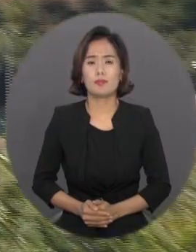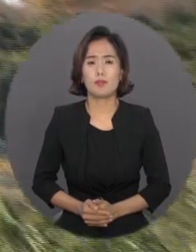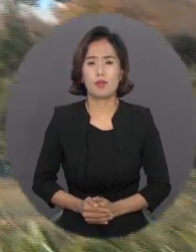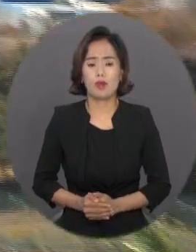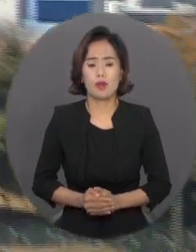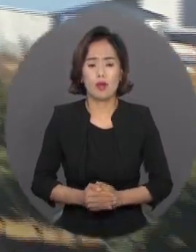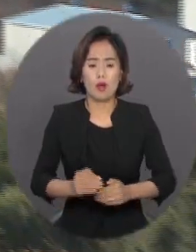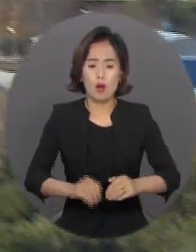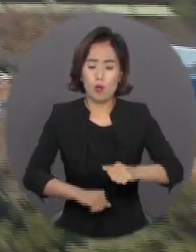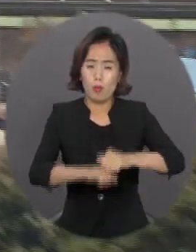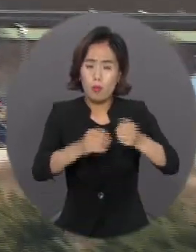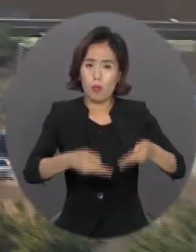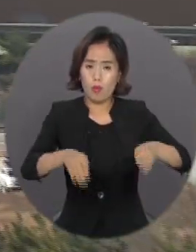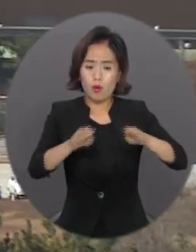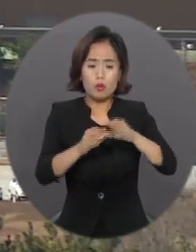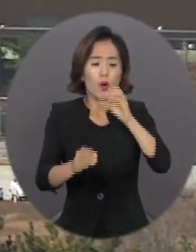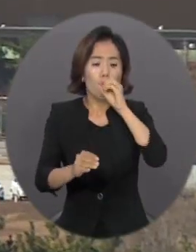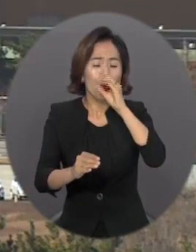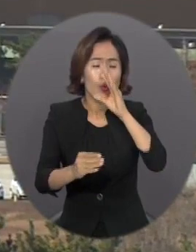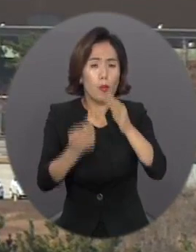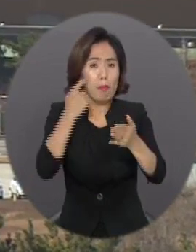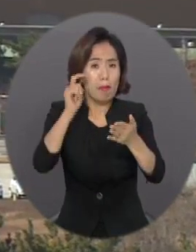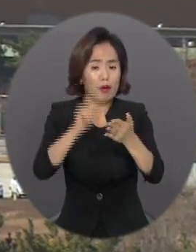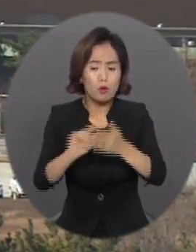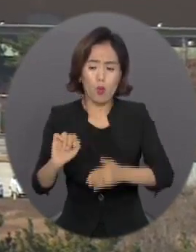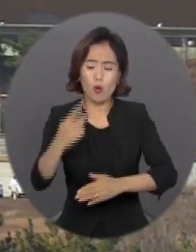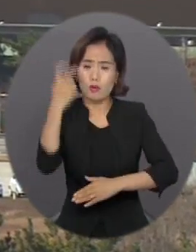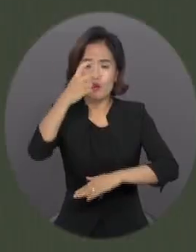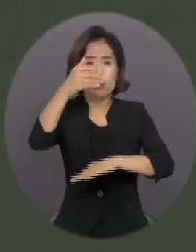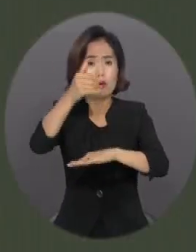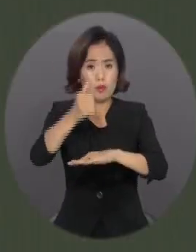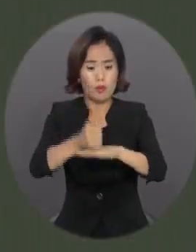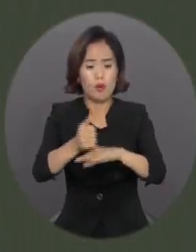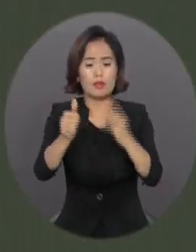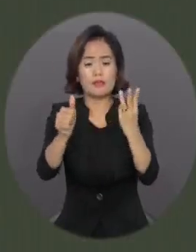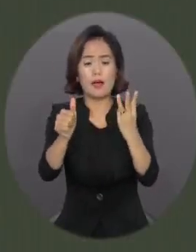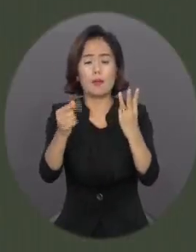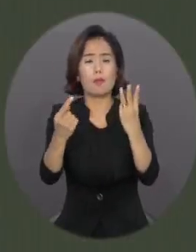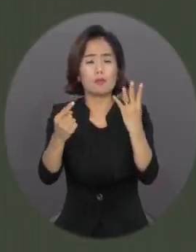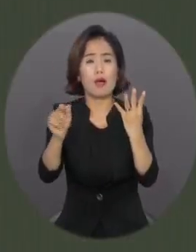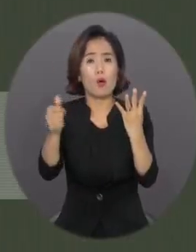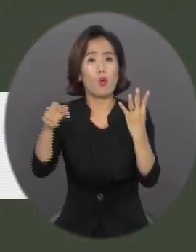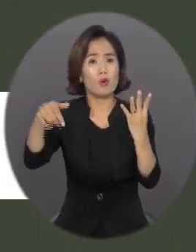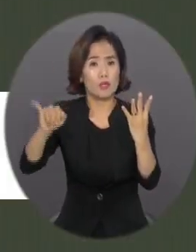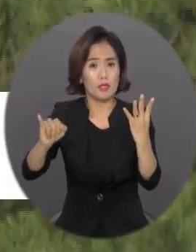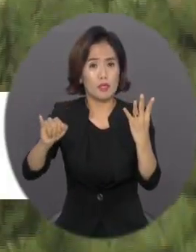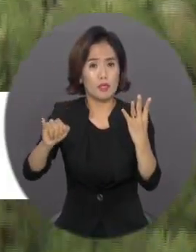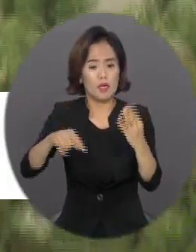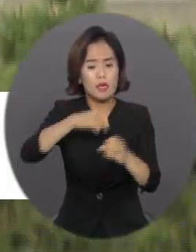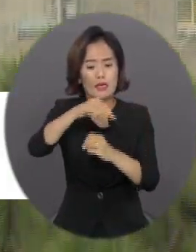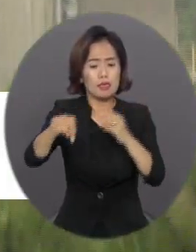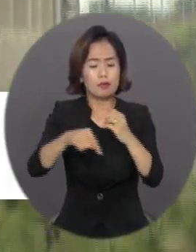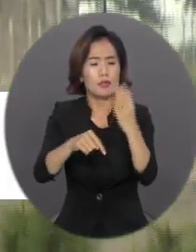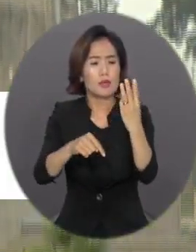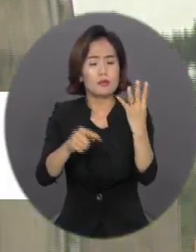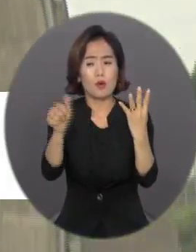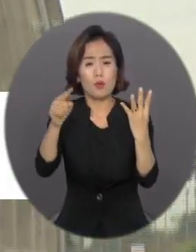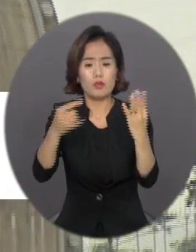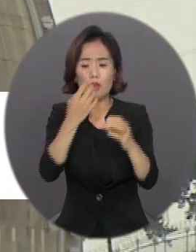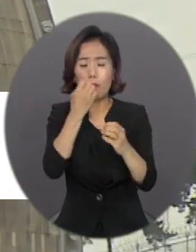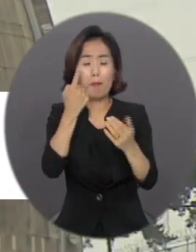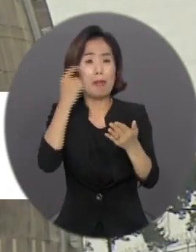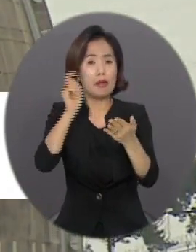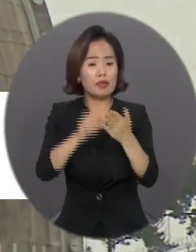경납 건물에서 공극이 발견돼 원인 조사가 진행된 한빛원전 3호기와 4호기. 한빛 3, 4호기에서